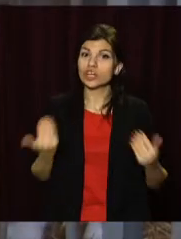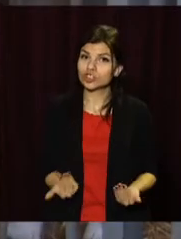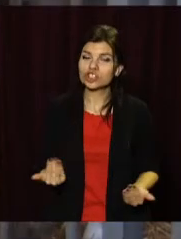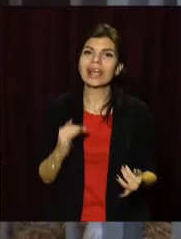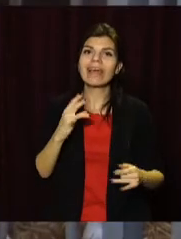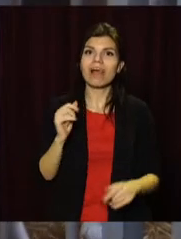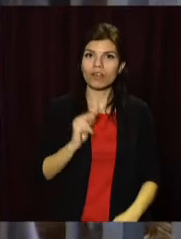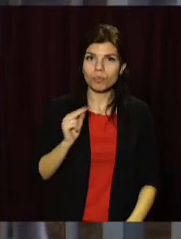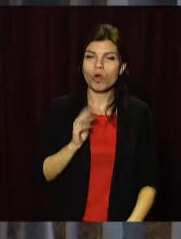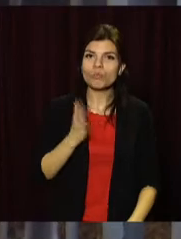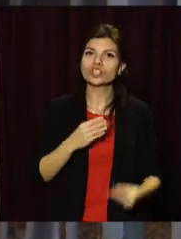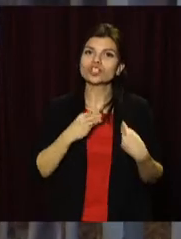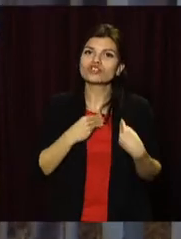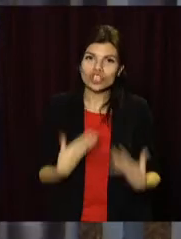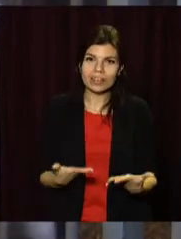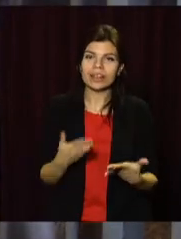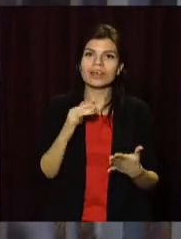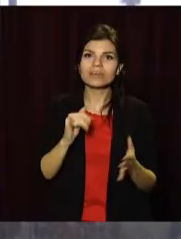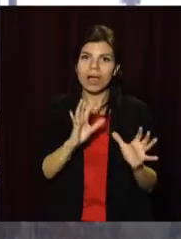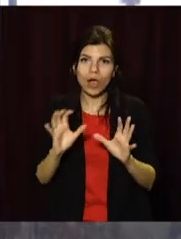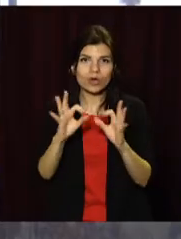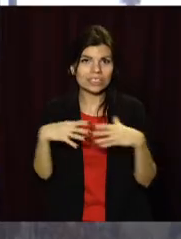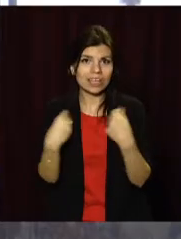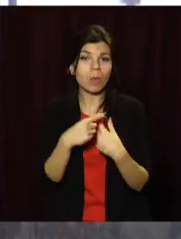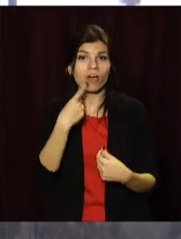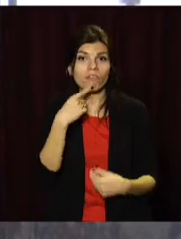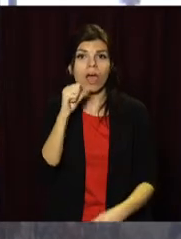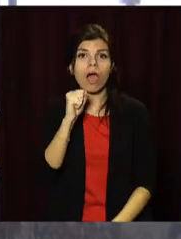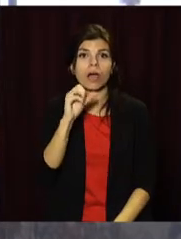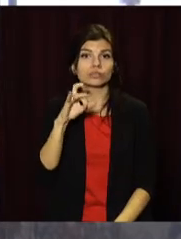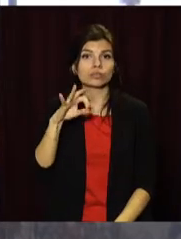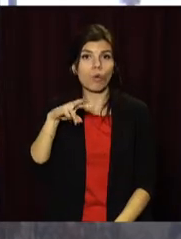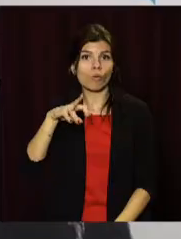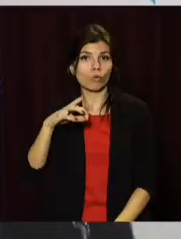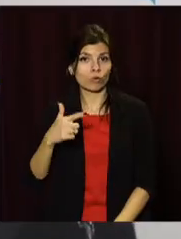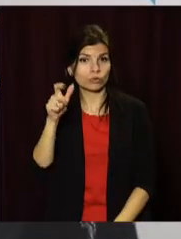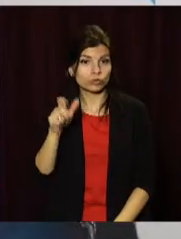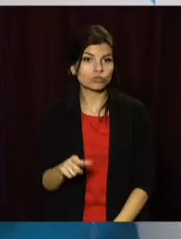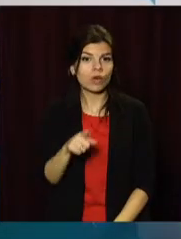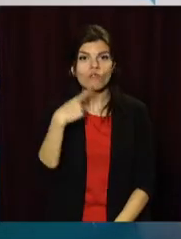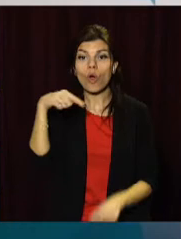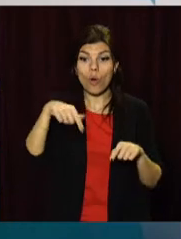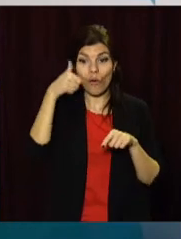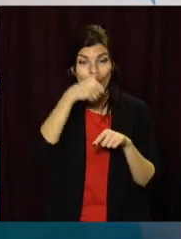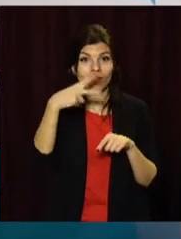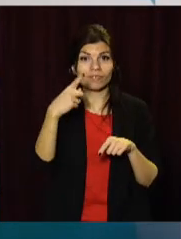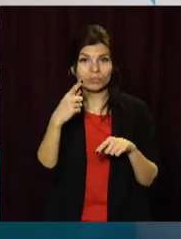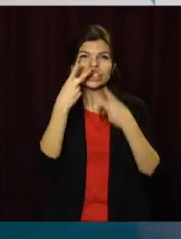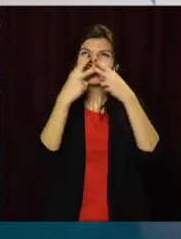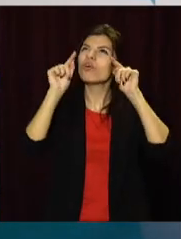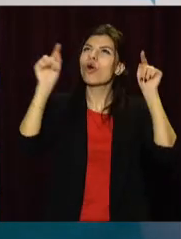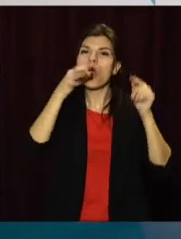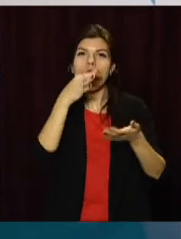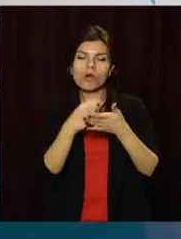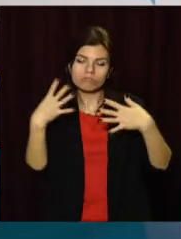на роботі. Бути щедрим та дбати про сім'ю, говорить астрологиня Ольга Ковальська. Год бика дуже хороший год. Він